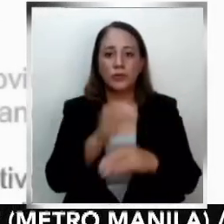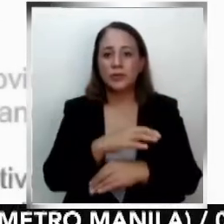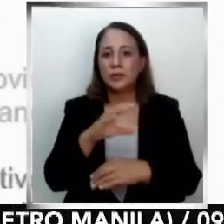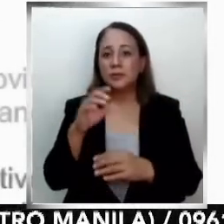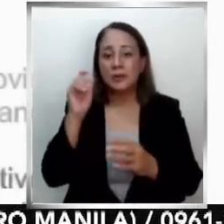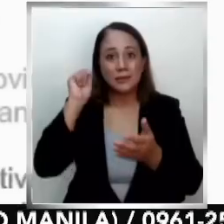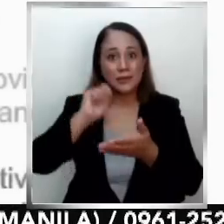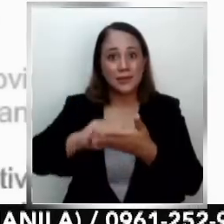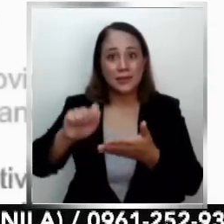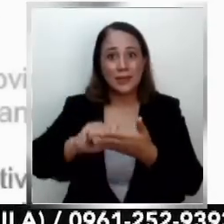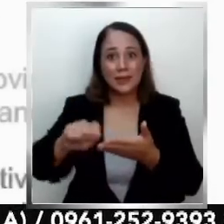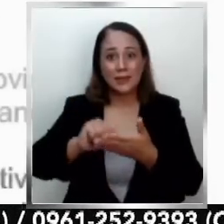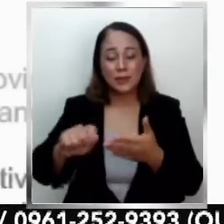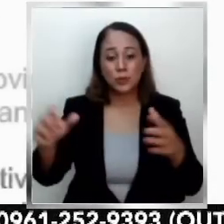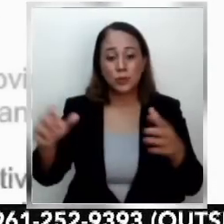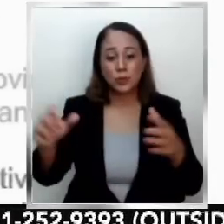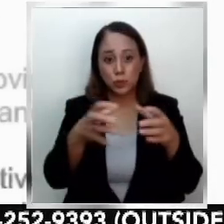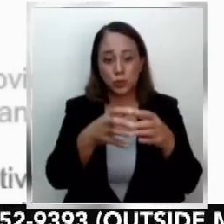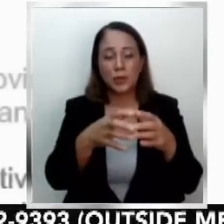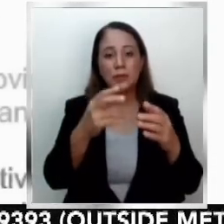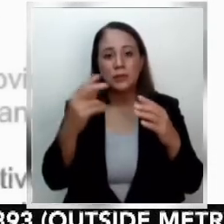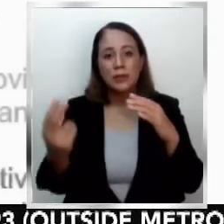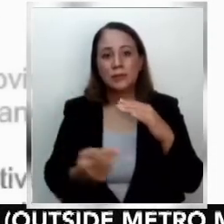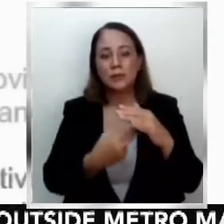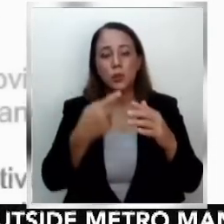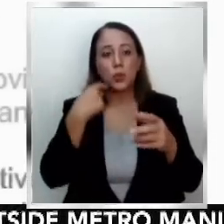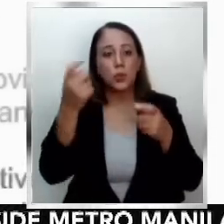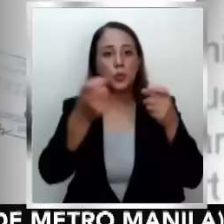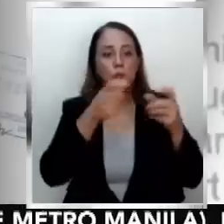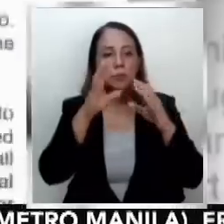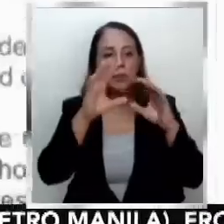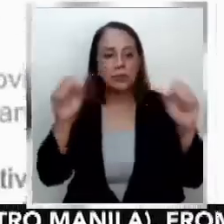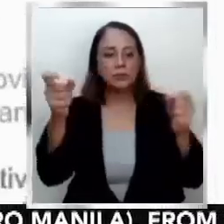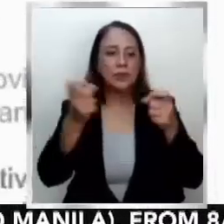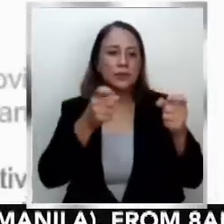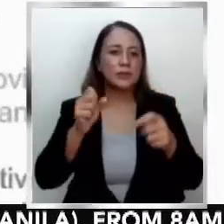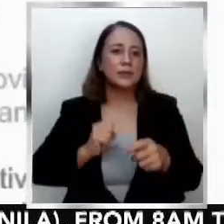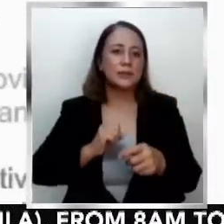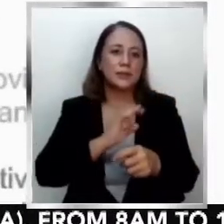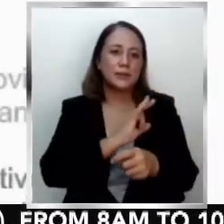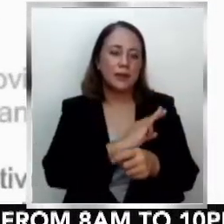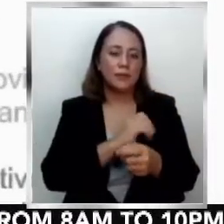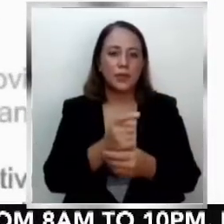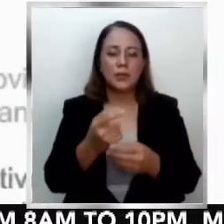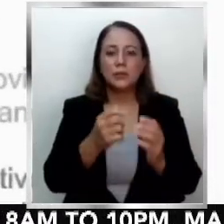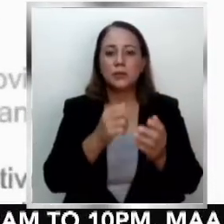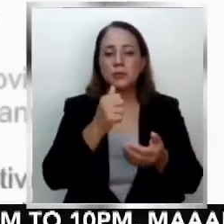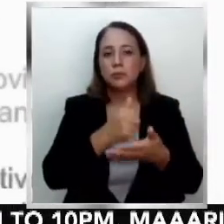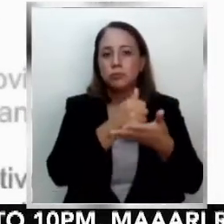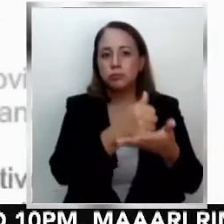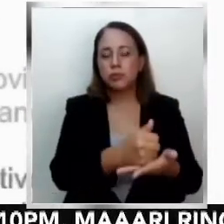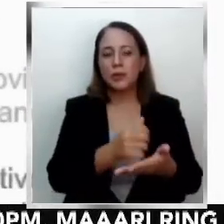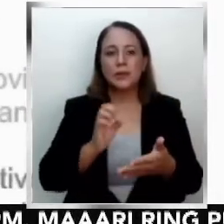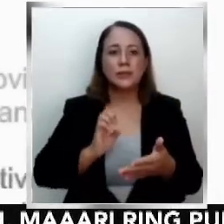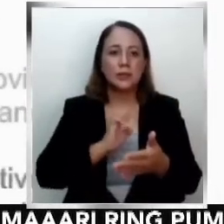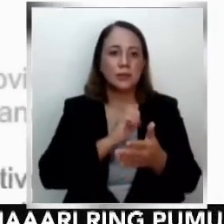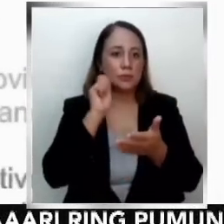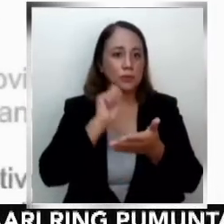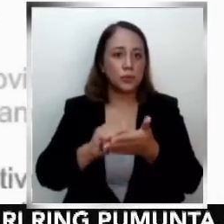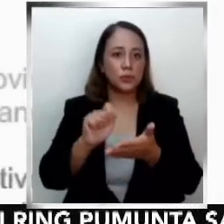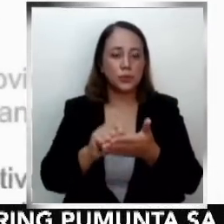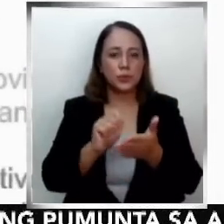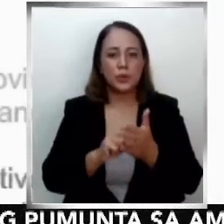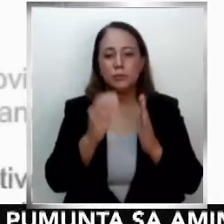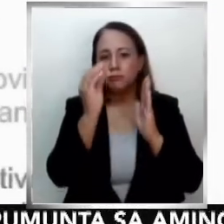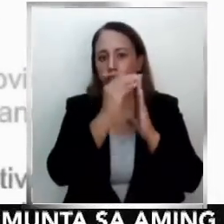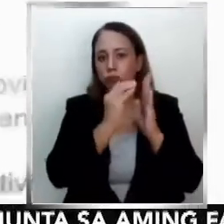Cabinet Secretariat isa sa ilalim na rin sa pangangasiwa ng Presidential Management Staff. Magiging katuwang sila na Executive Secretary sa pagtatakda ng agenda topics